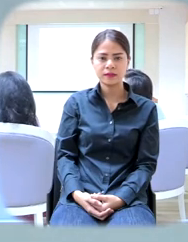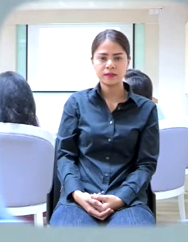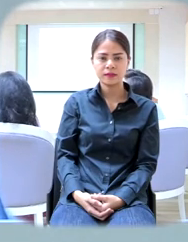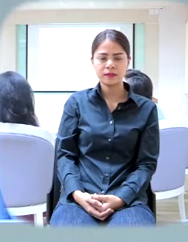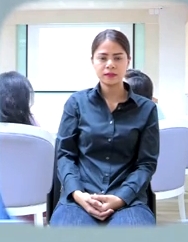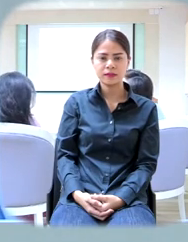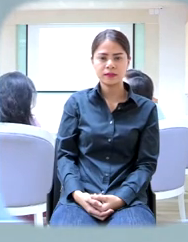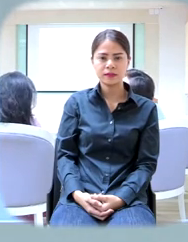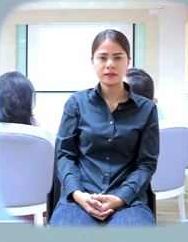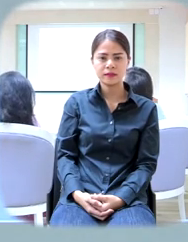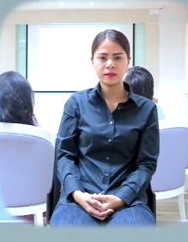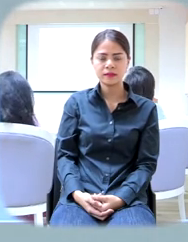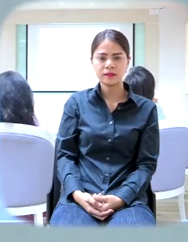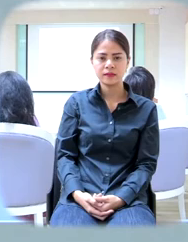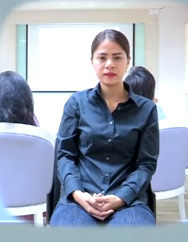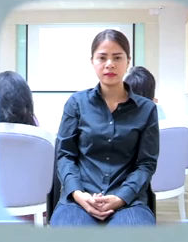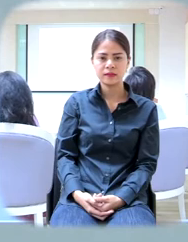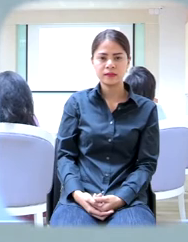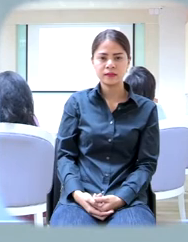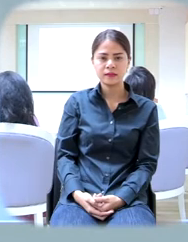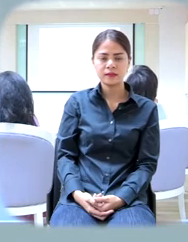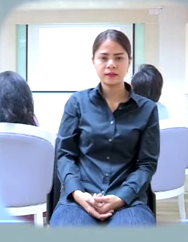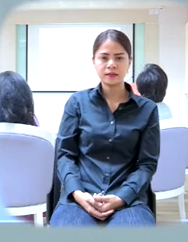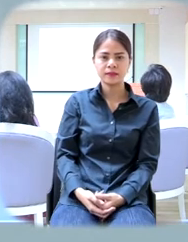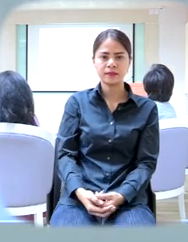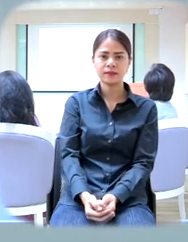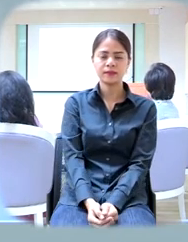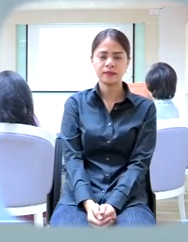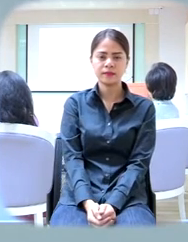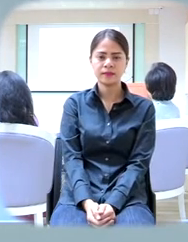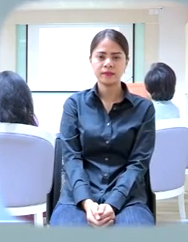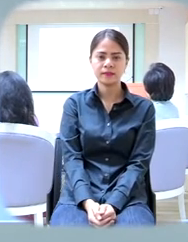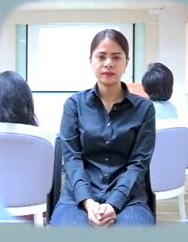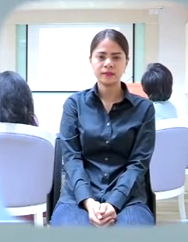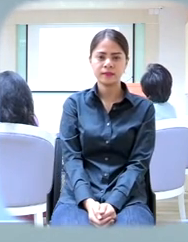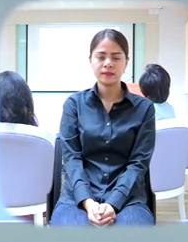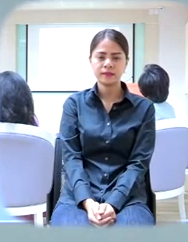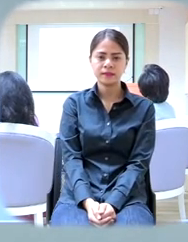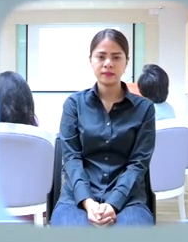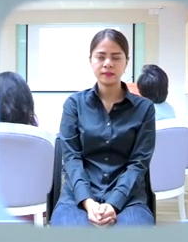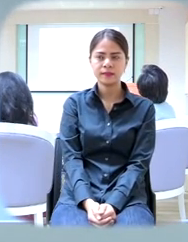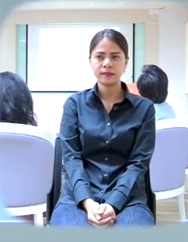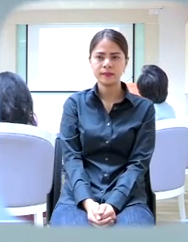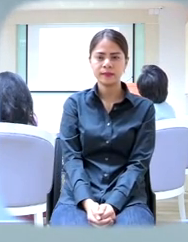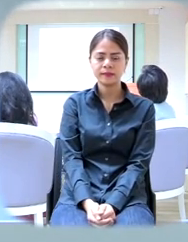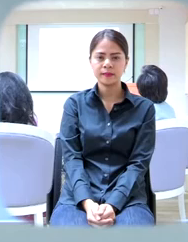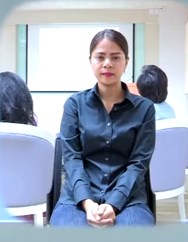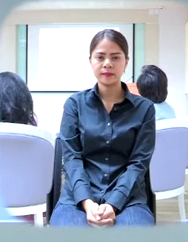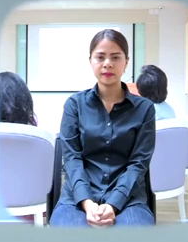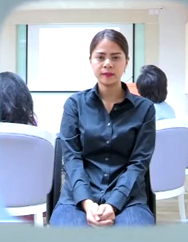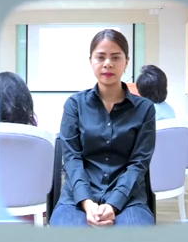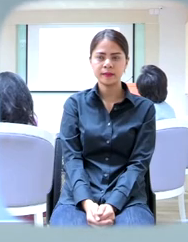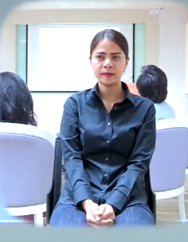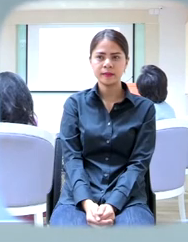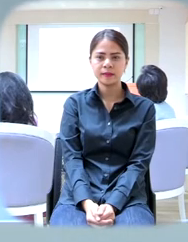early president whose library at Monticello consisted of thousands of books. And he devised a classification